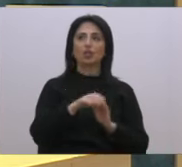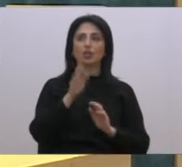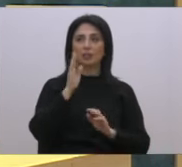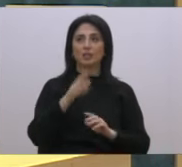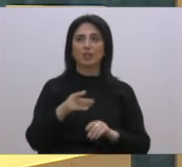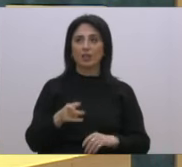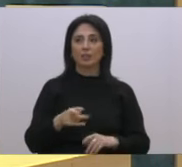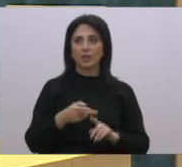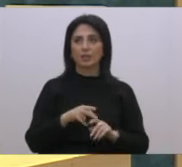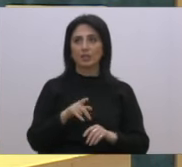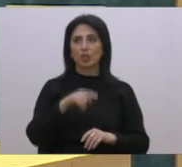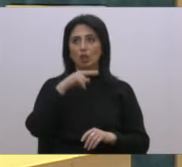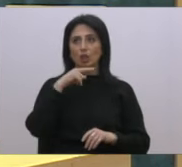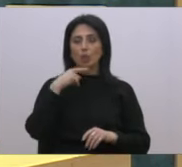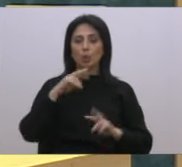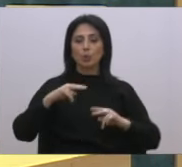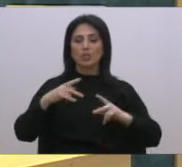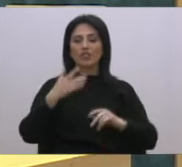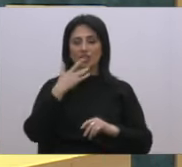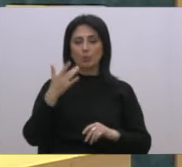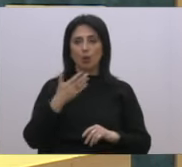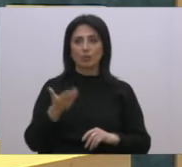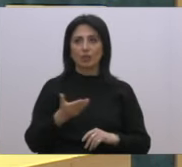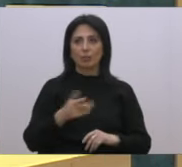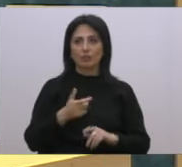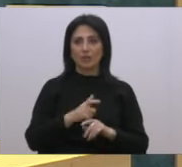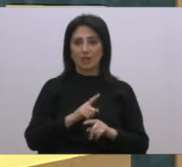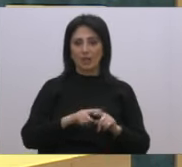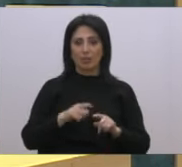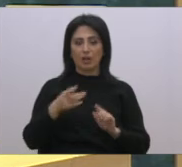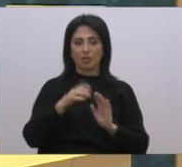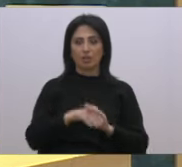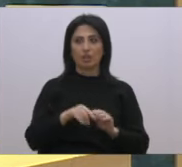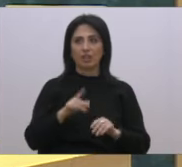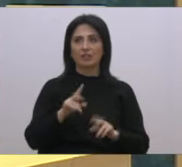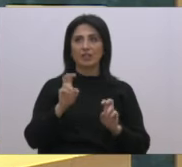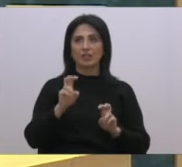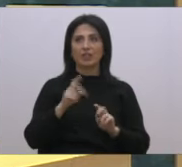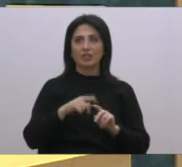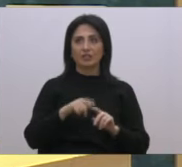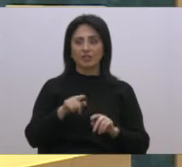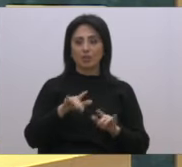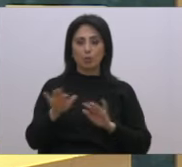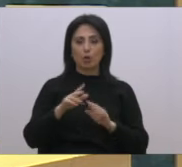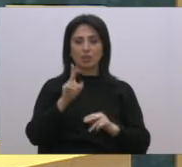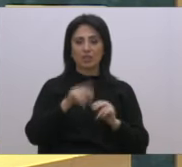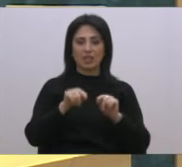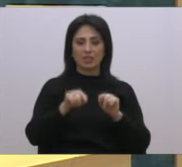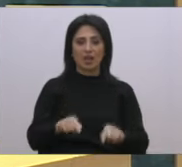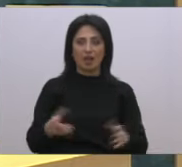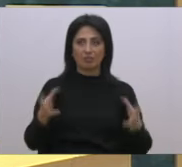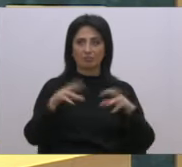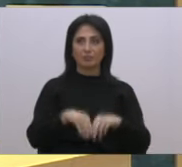ეს იმ რუსიფიკაციის პოლიტიკაზე, რომელიც ძალიან მალე მათ შორის ეგრეთ წოდებული აპართჰოტელების პროცესით დასრულდება, და